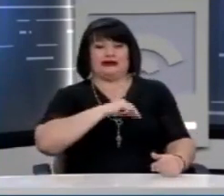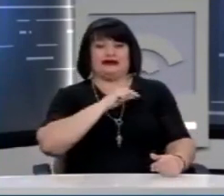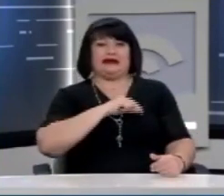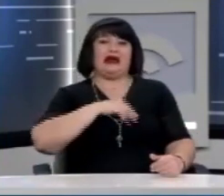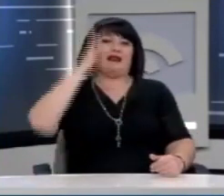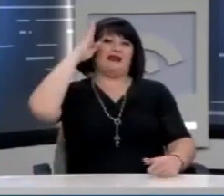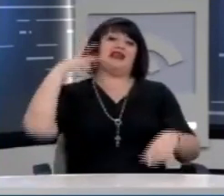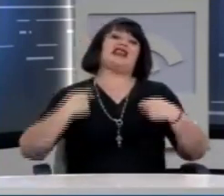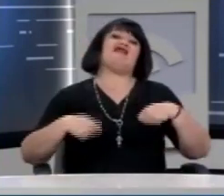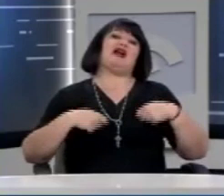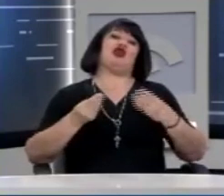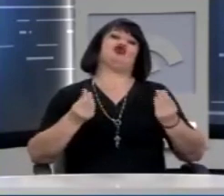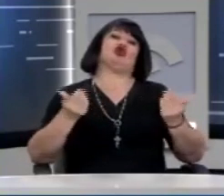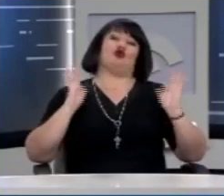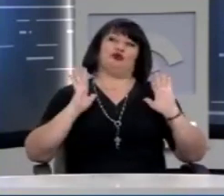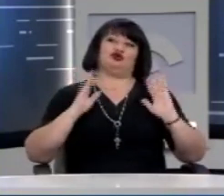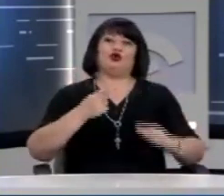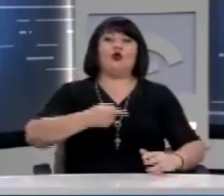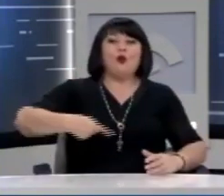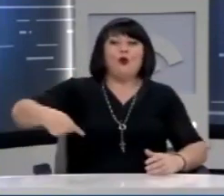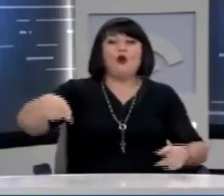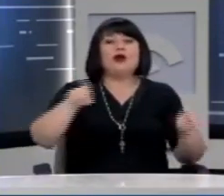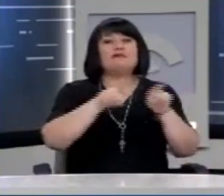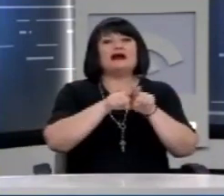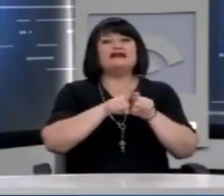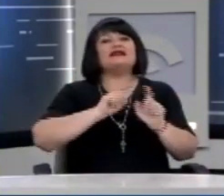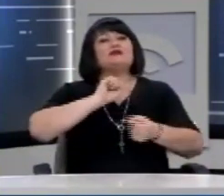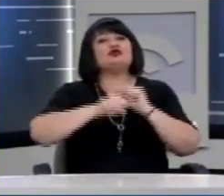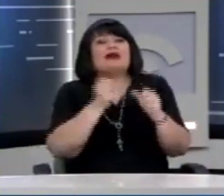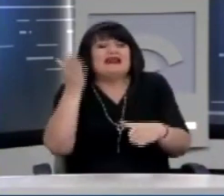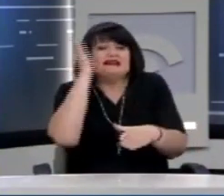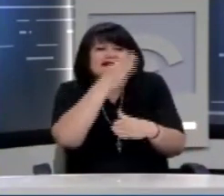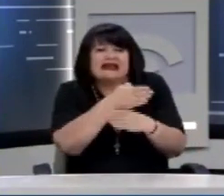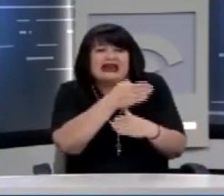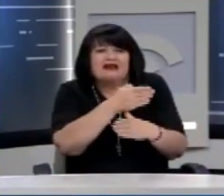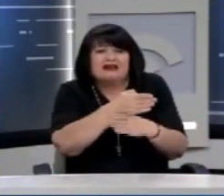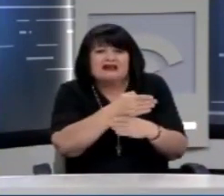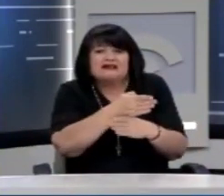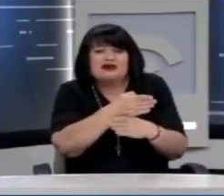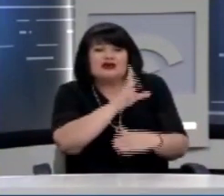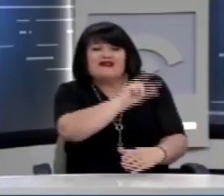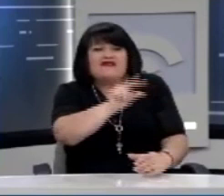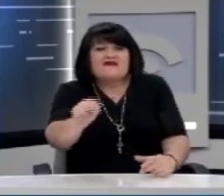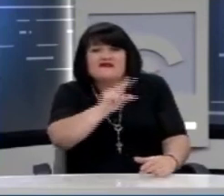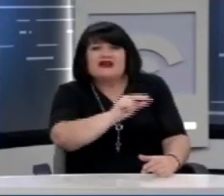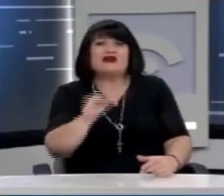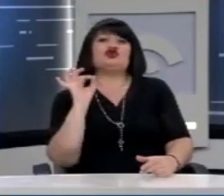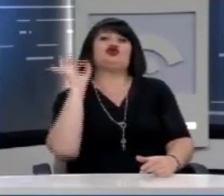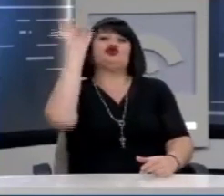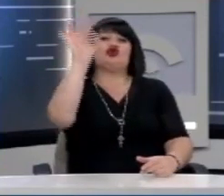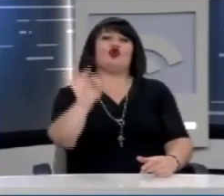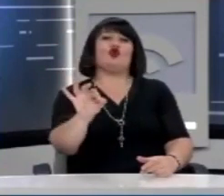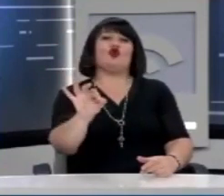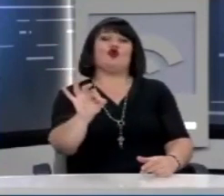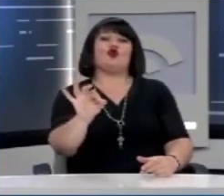του μεγάλου κεφαλαίου. Όλοι μαζί προσπαθείτε να κρύψετε ότι ο κοινός στόχος σας να γίνει